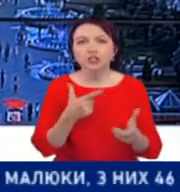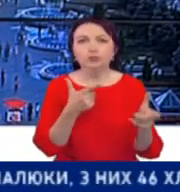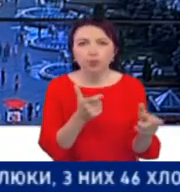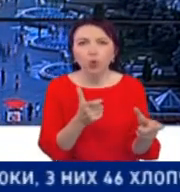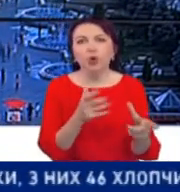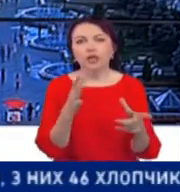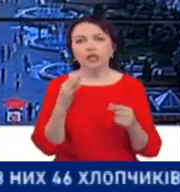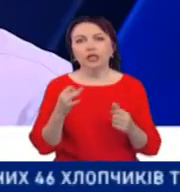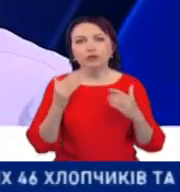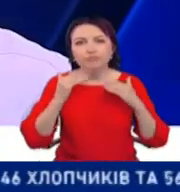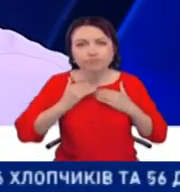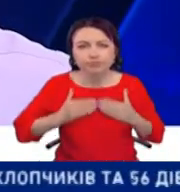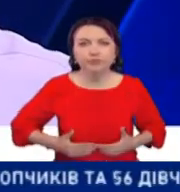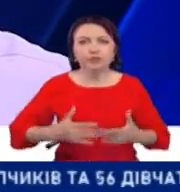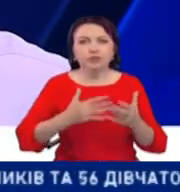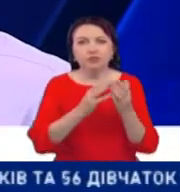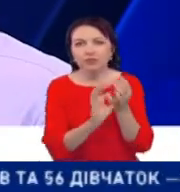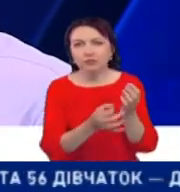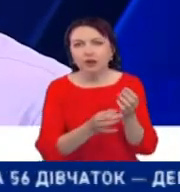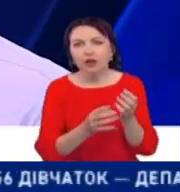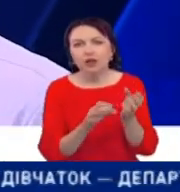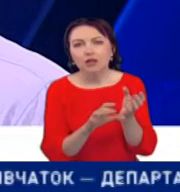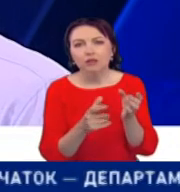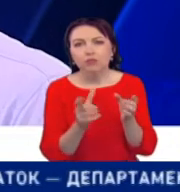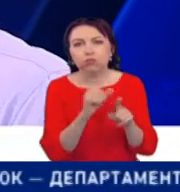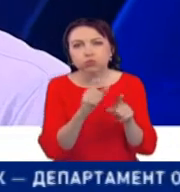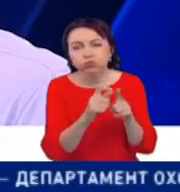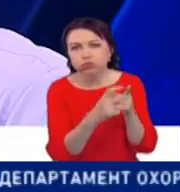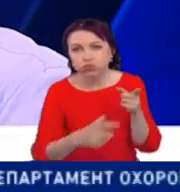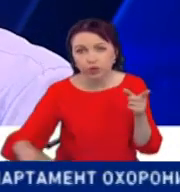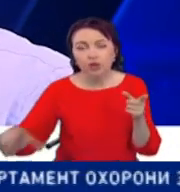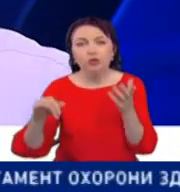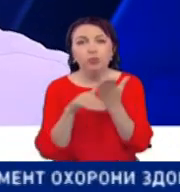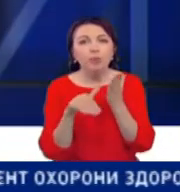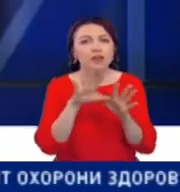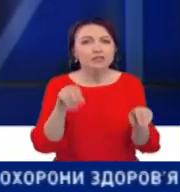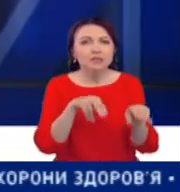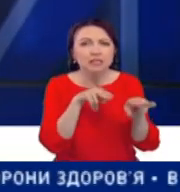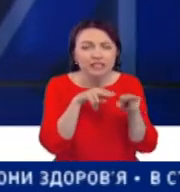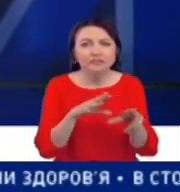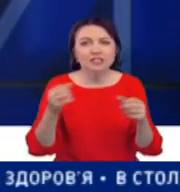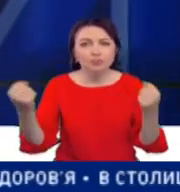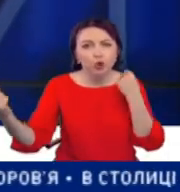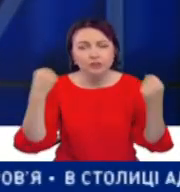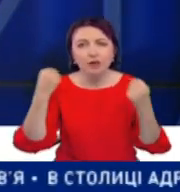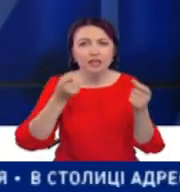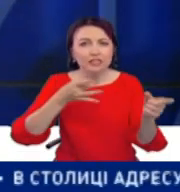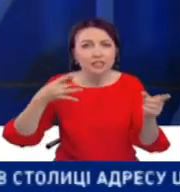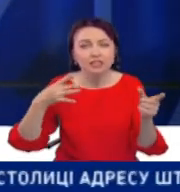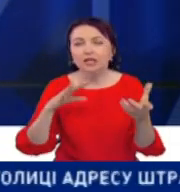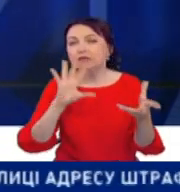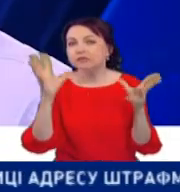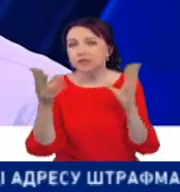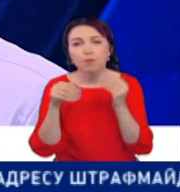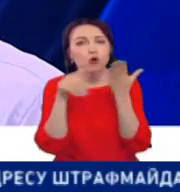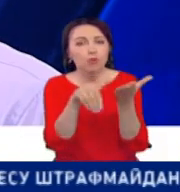і апгрейдів якісь на зброю, і навіть набоїв, і тому інше. Допомагали всі мисливці, спортсмени, стрілки.